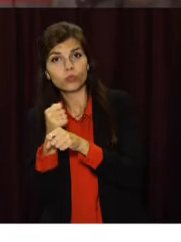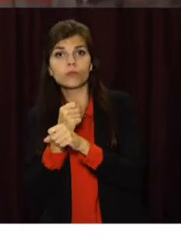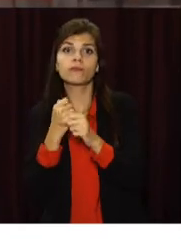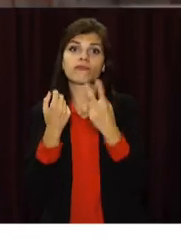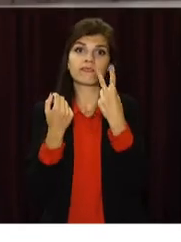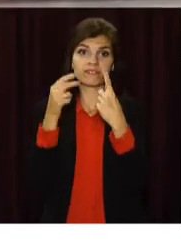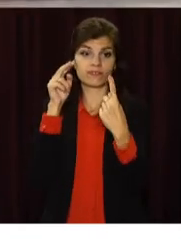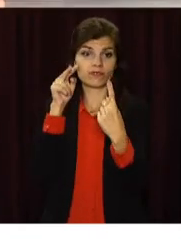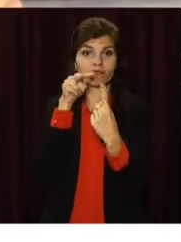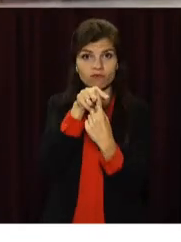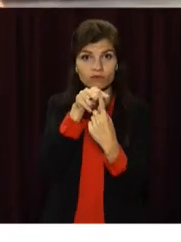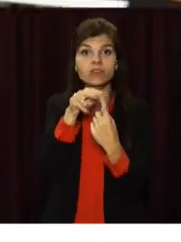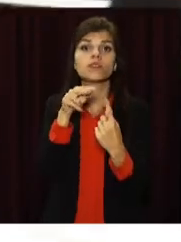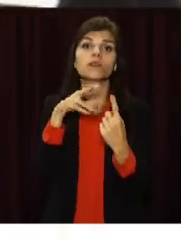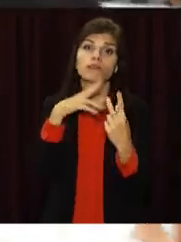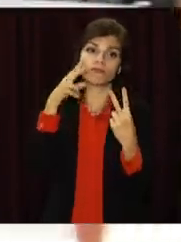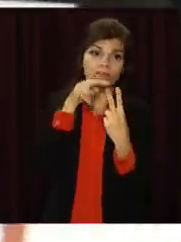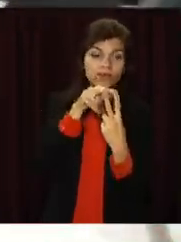двом суперникам одночасно.